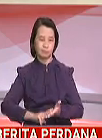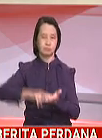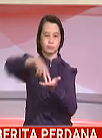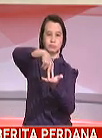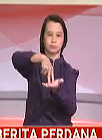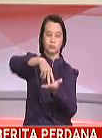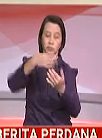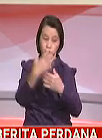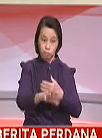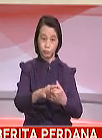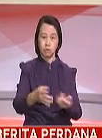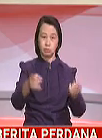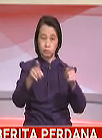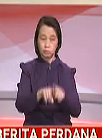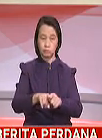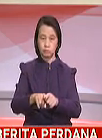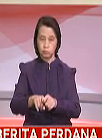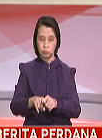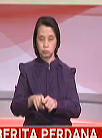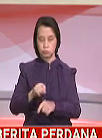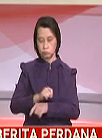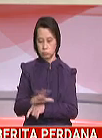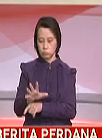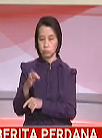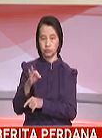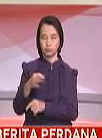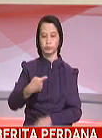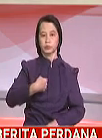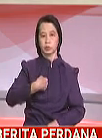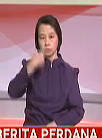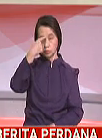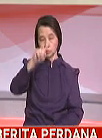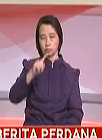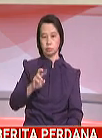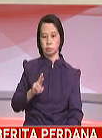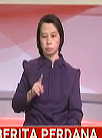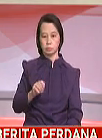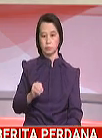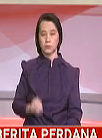setelah terkesan akibat penularan COVID-19. Hani Muhili, Abu Dhabi.